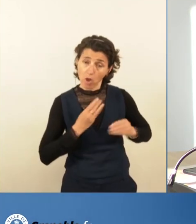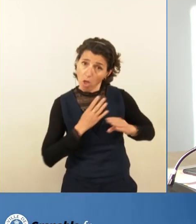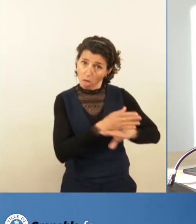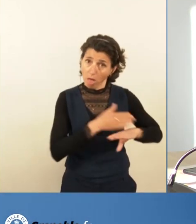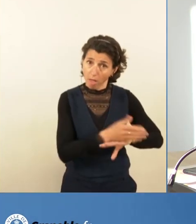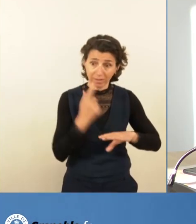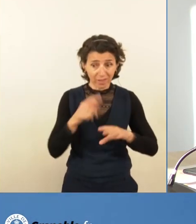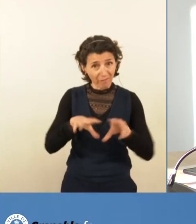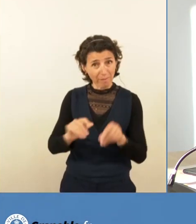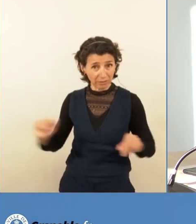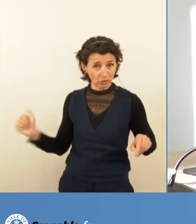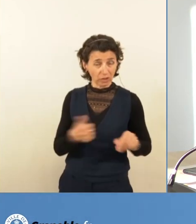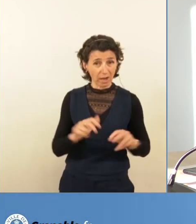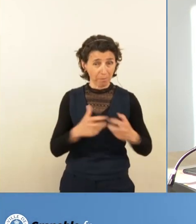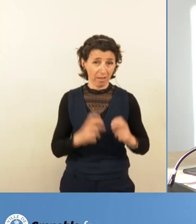financier